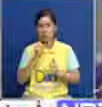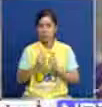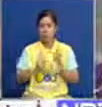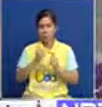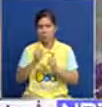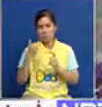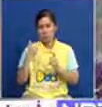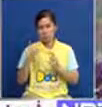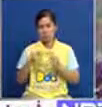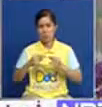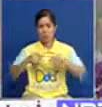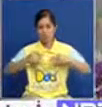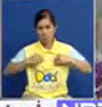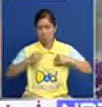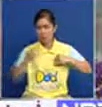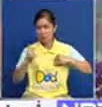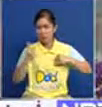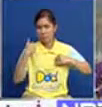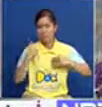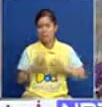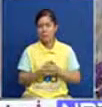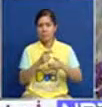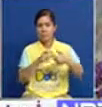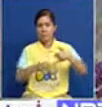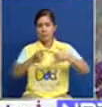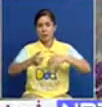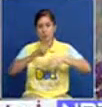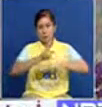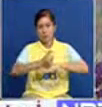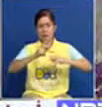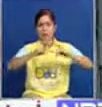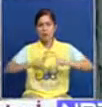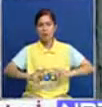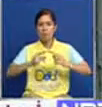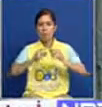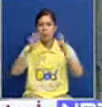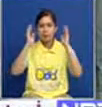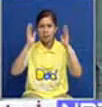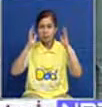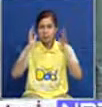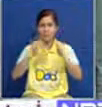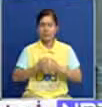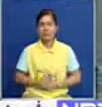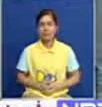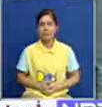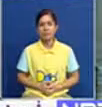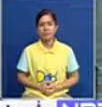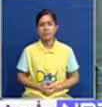ากอาทินายอภินันท์จันทรังสีอธิบดีกรมประชาสัมพันธ์